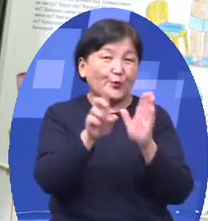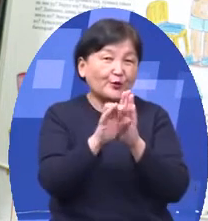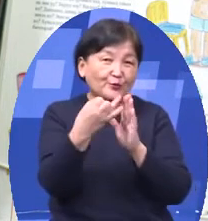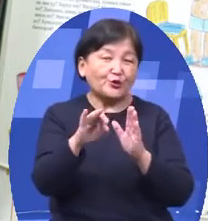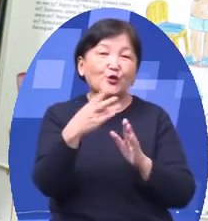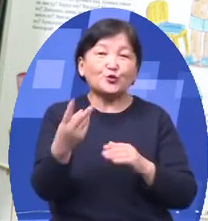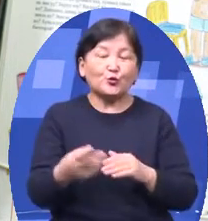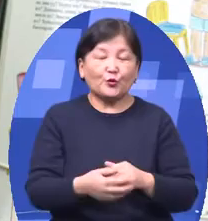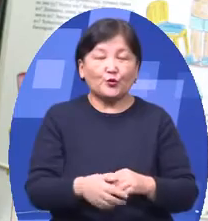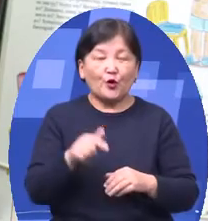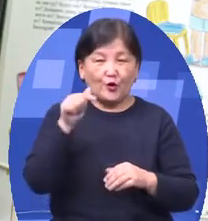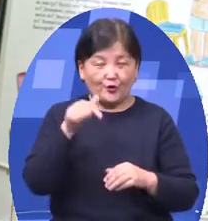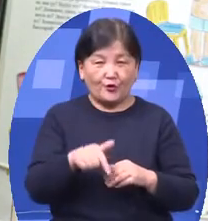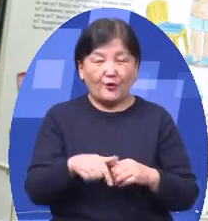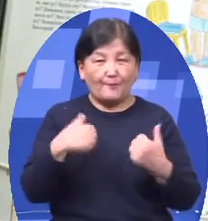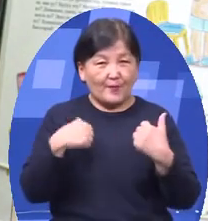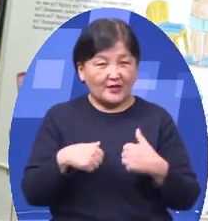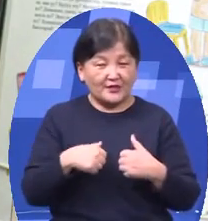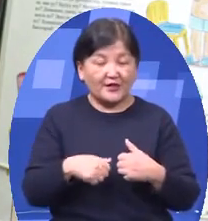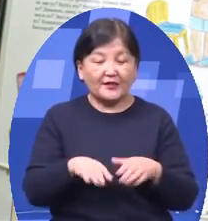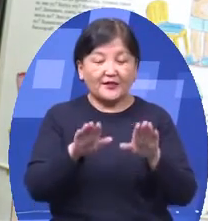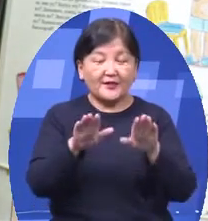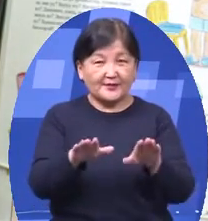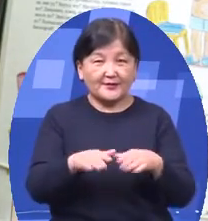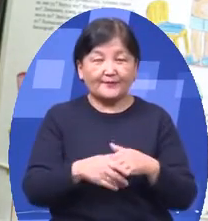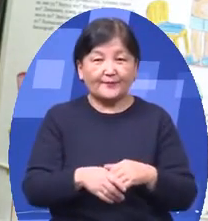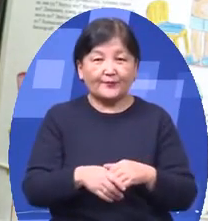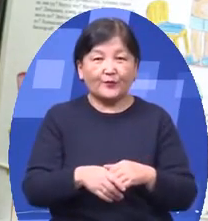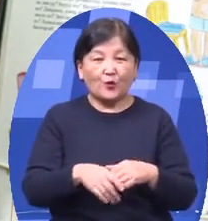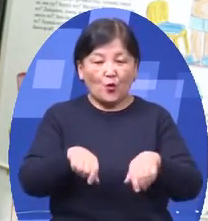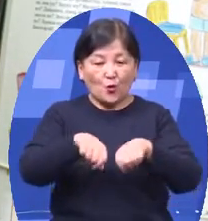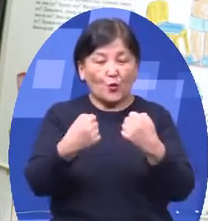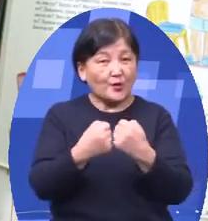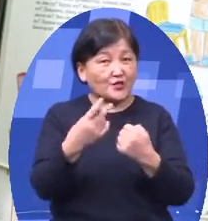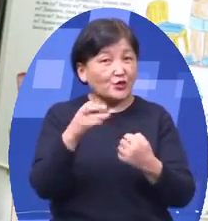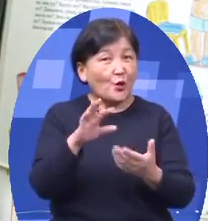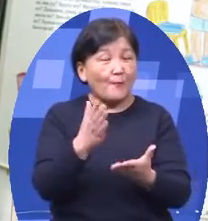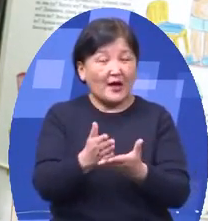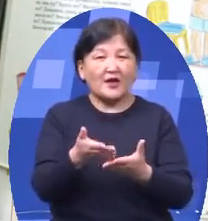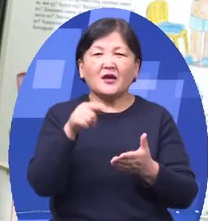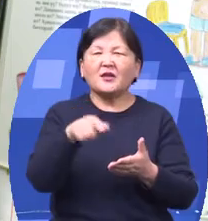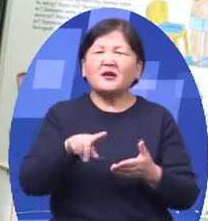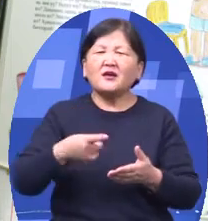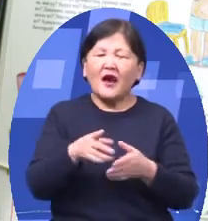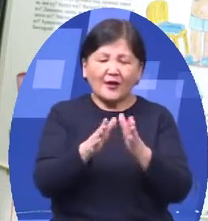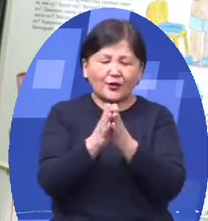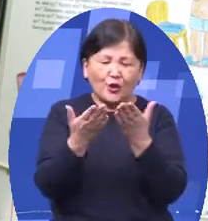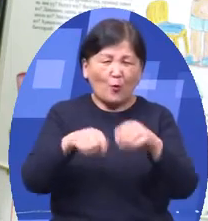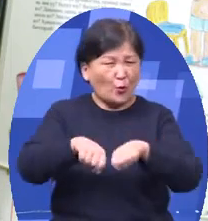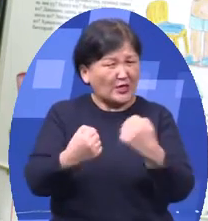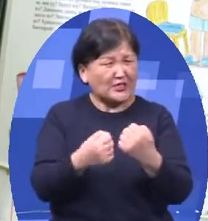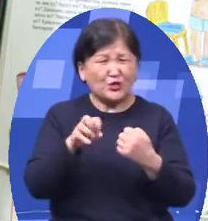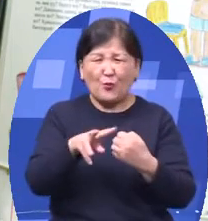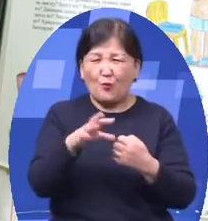шүү хүүхдүүдээ. За харин багшийнхэн урд юм урагдсан ном байх юм. Энэ одоо яагаад урагдсан